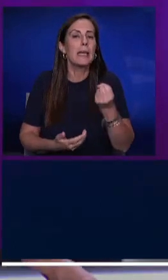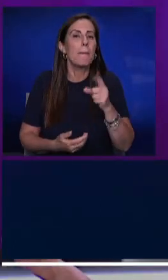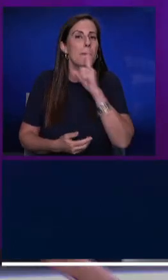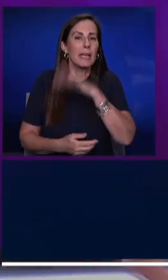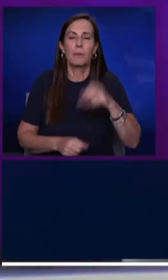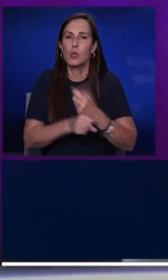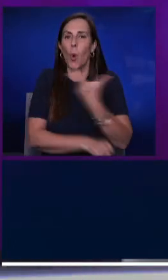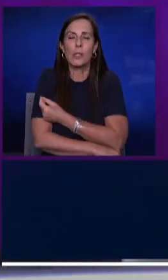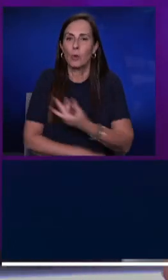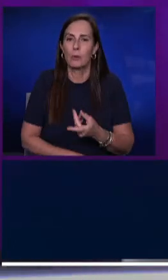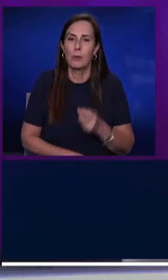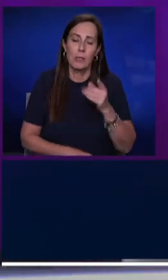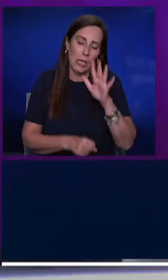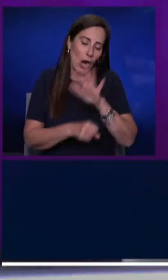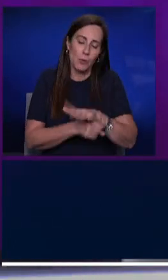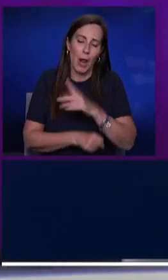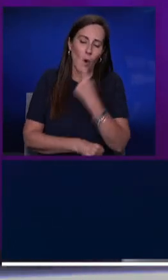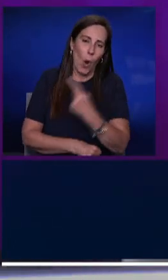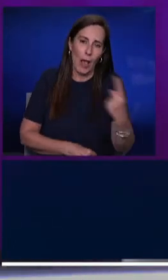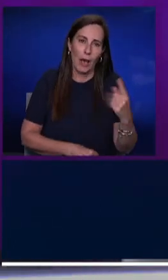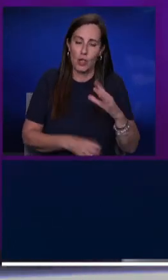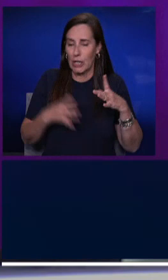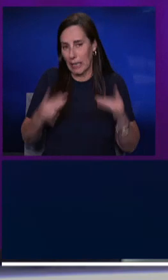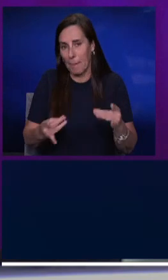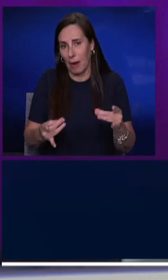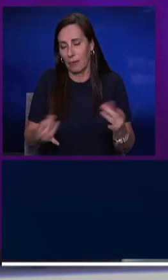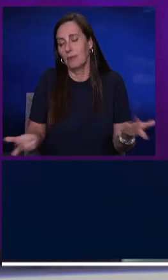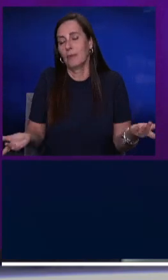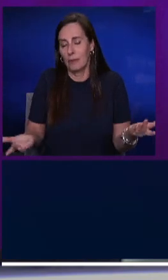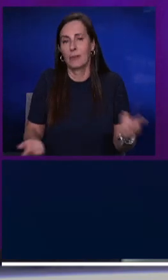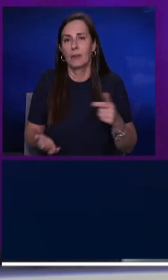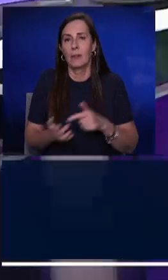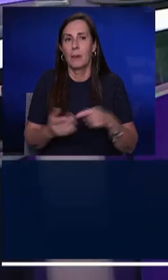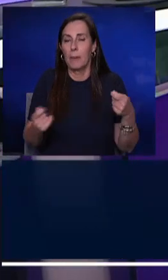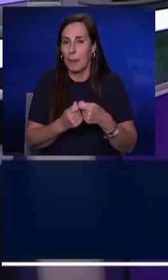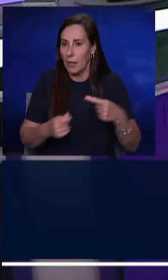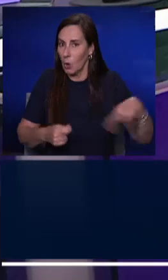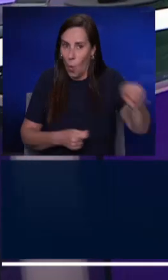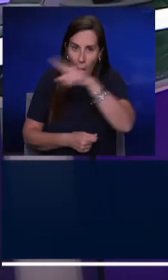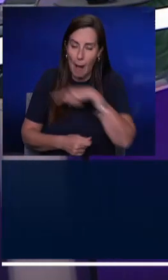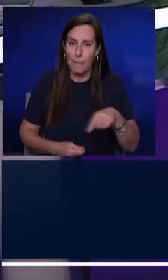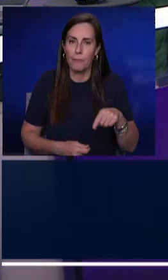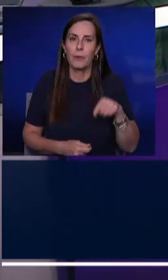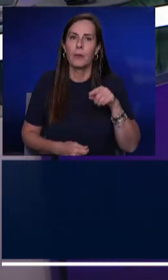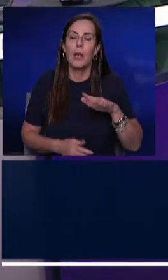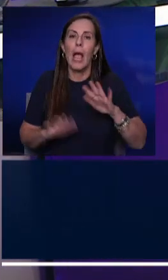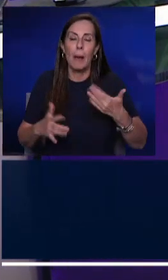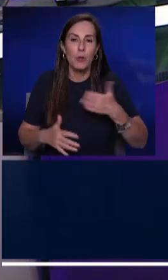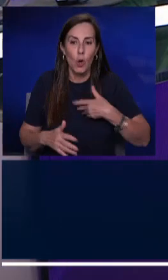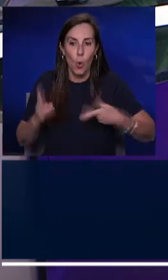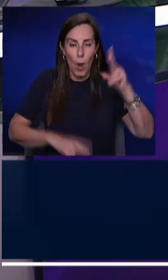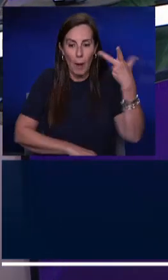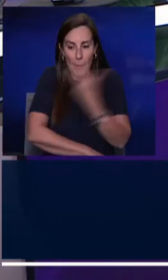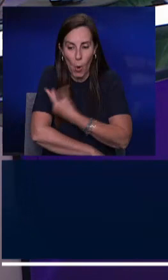ההשלכות לגבי כל ילד שידבק, ומבחינת האוכלוסייה, אין ספק שככל שאנחנו נהיה מחוסנים יותר